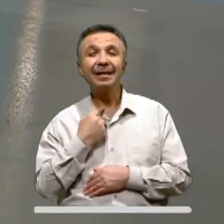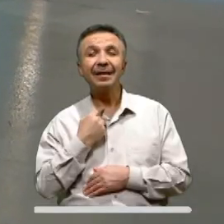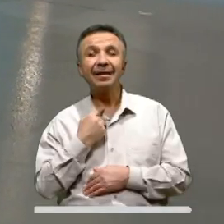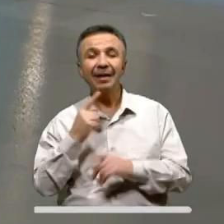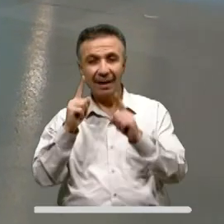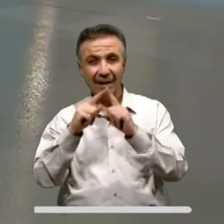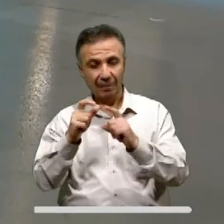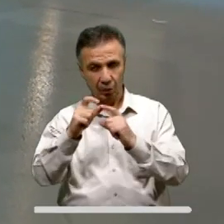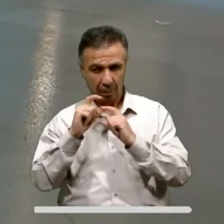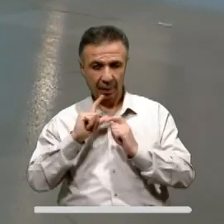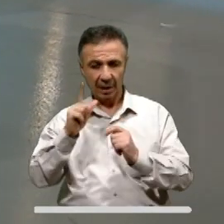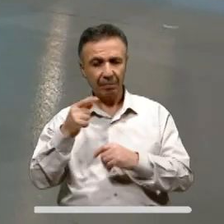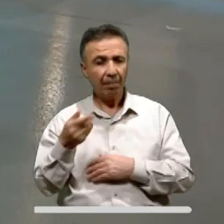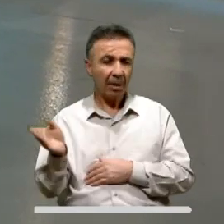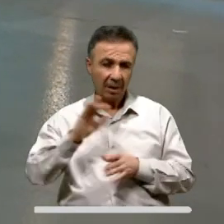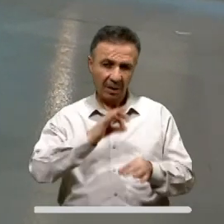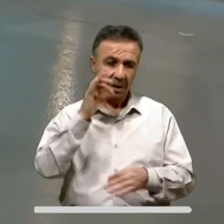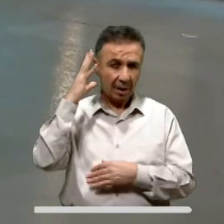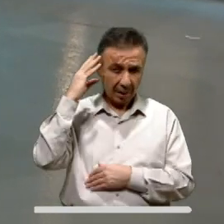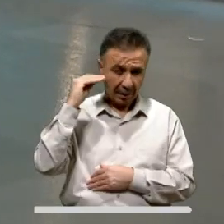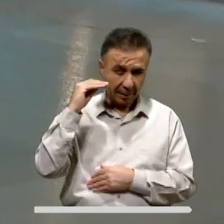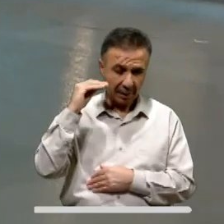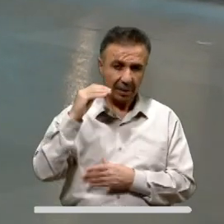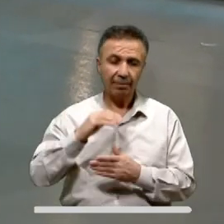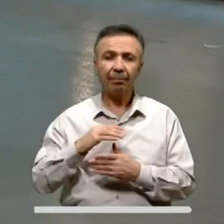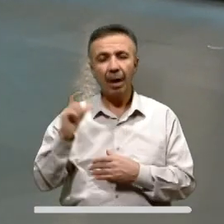Bir başkasını anlama, empati yapma ayıdır.